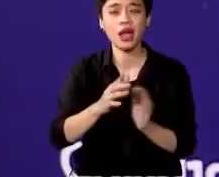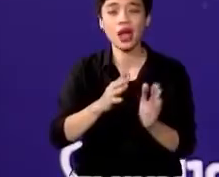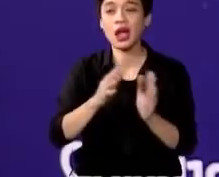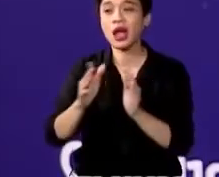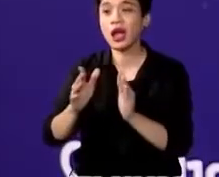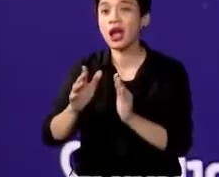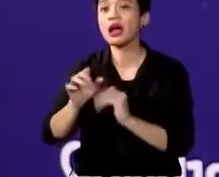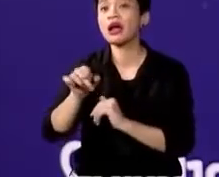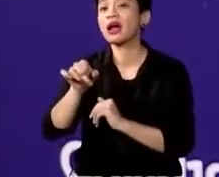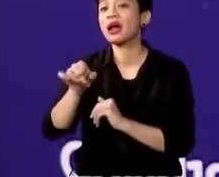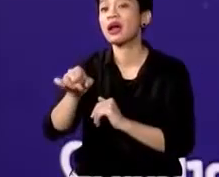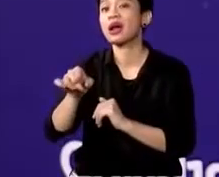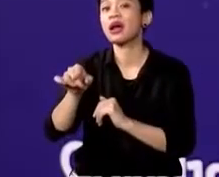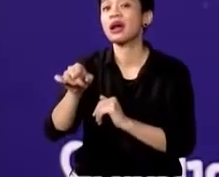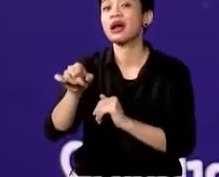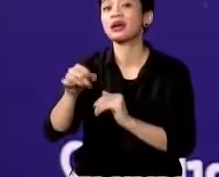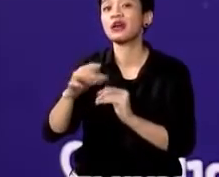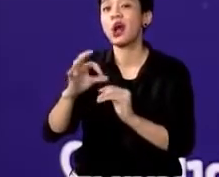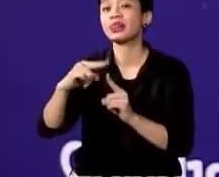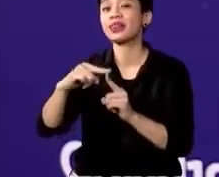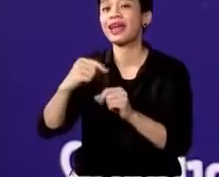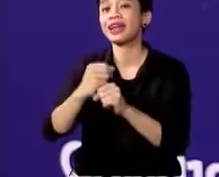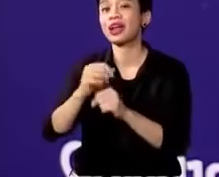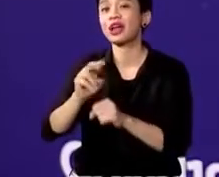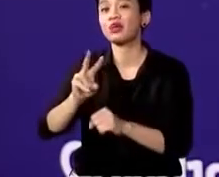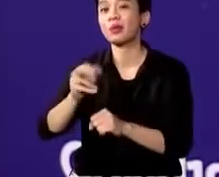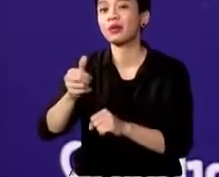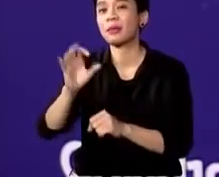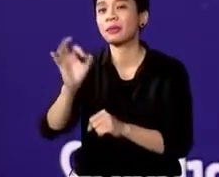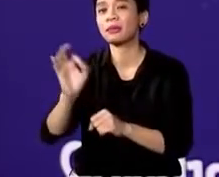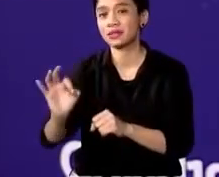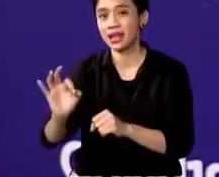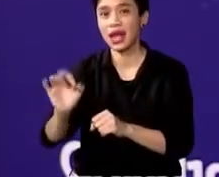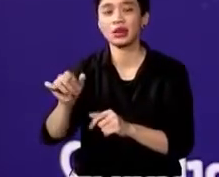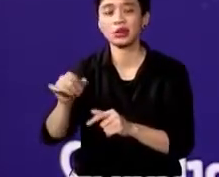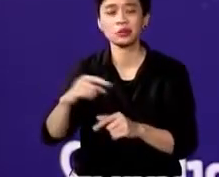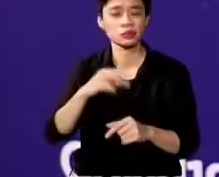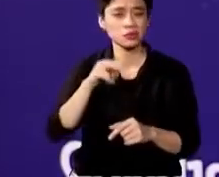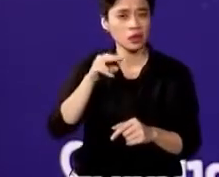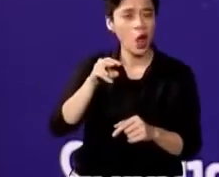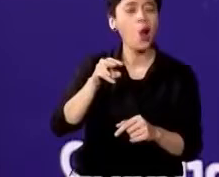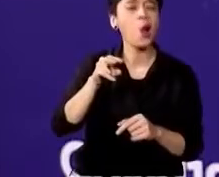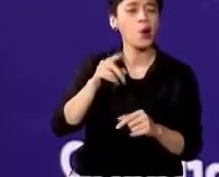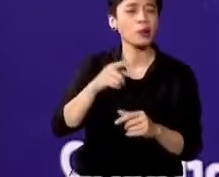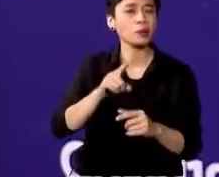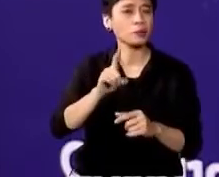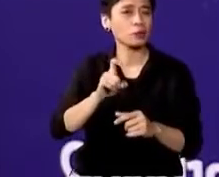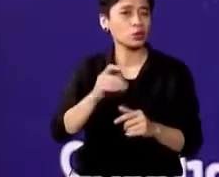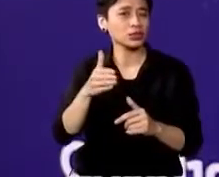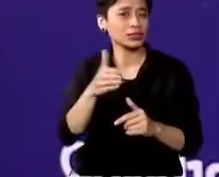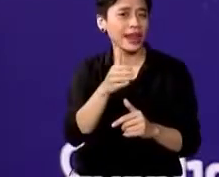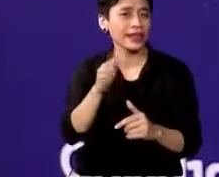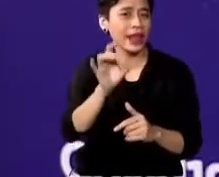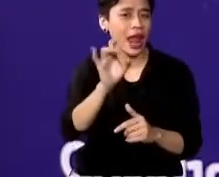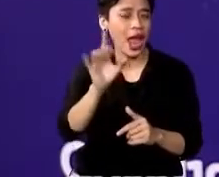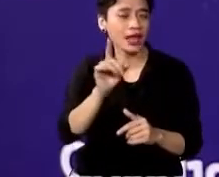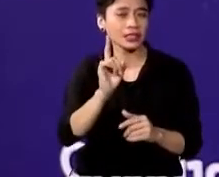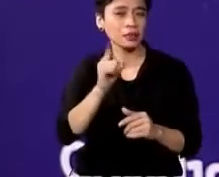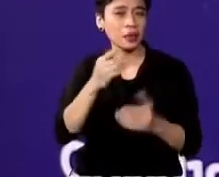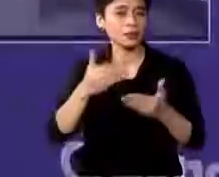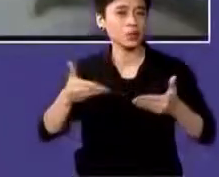ee 26% yang tanpa gejala jadi ini ini saya kira ada suatu strategi yang ke depan betul-betul